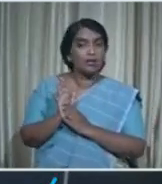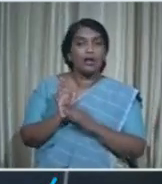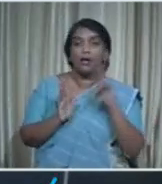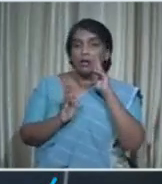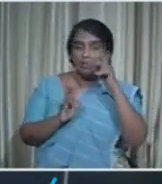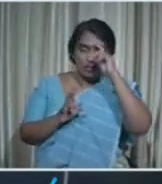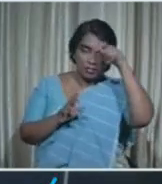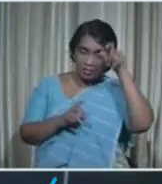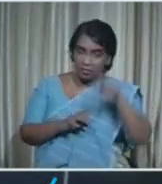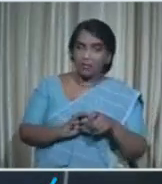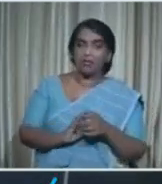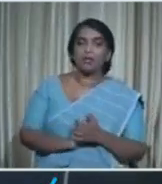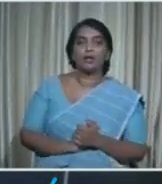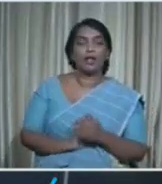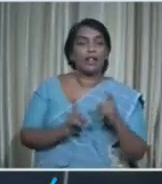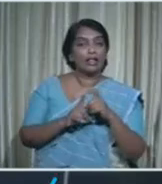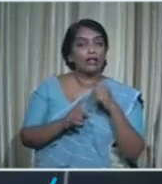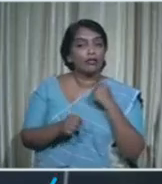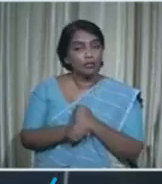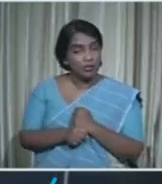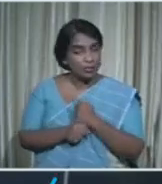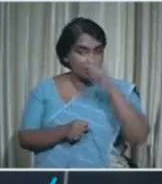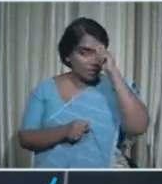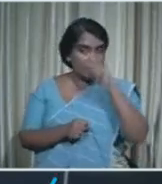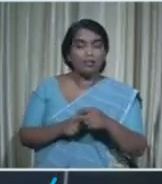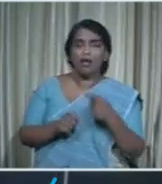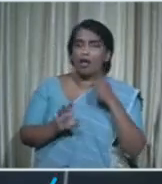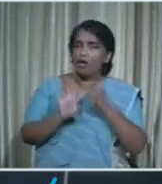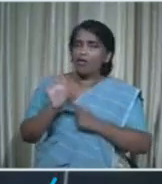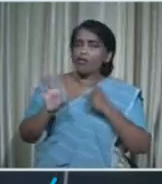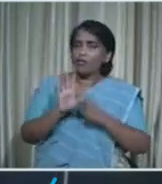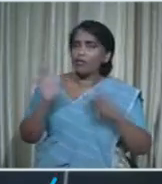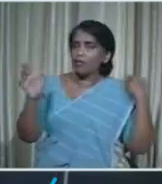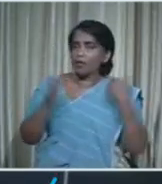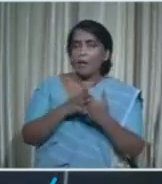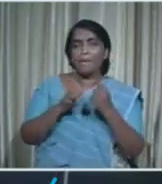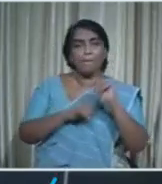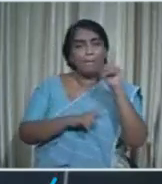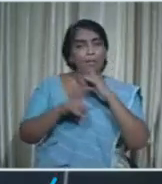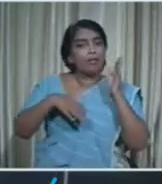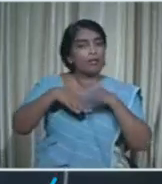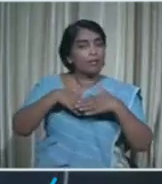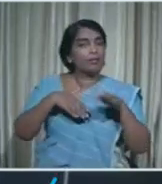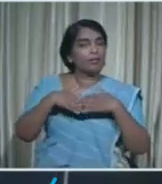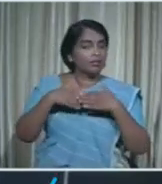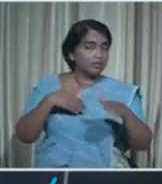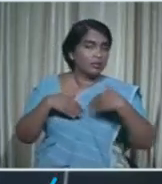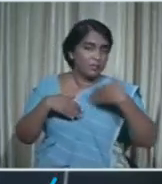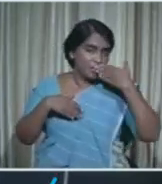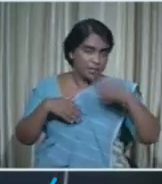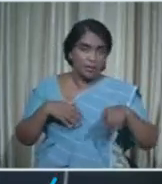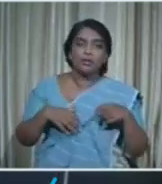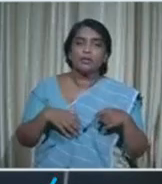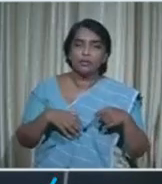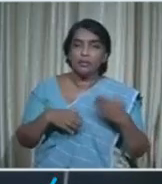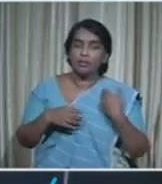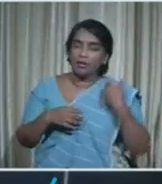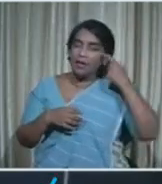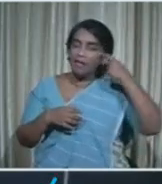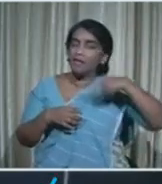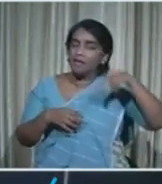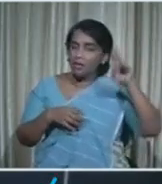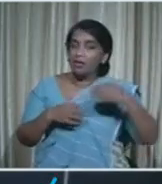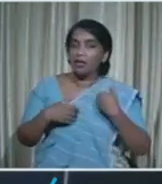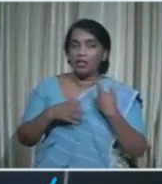වික්‍රමසිංහ මැතිතුමාලා දිනේෂ් ගුණවර්ධන මැතිතුමාලා මේ අවුරුදු ගණනාවක් පාර්ලිමේන්තු දේශපාලන ඉතිහාසයේ පළපුරුද්දක් තියෙනයි මම විශ්වාස කරනවා අපි